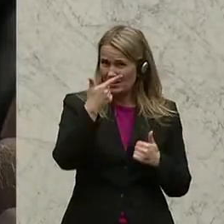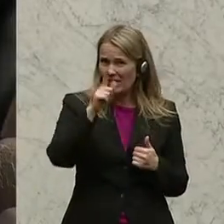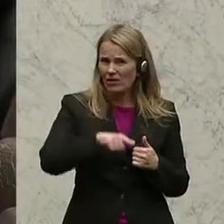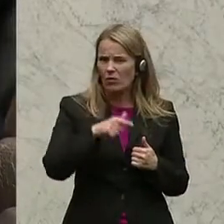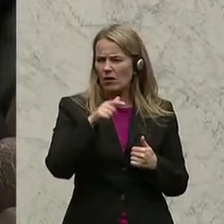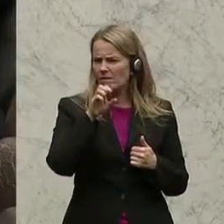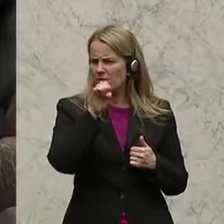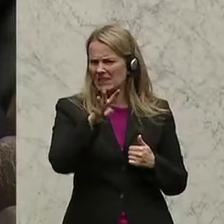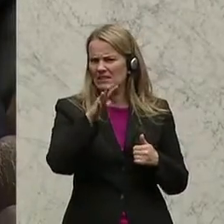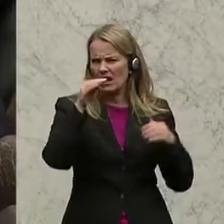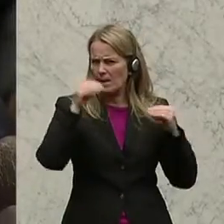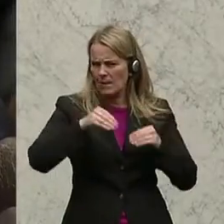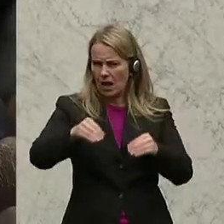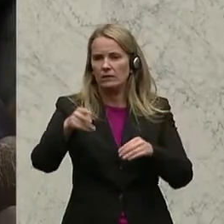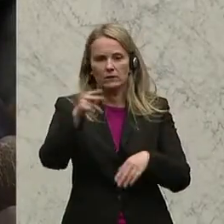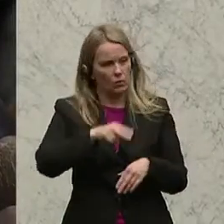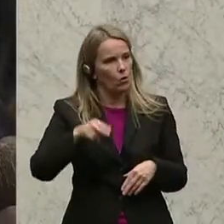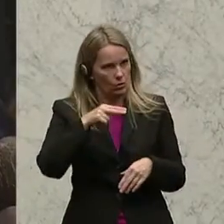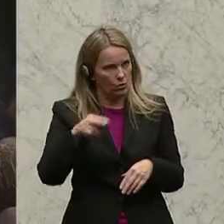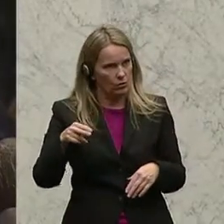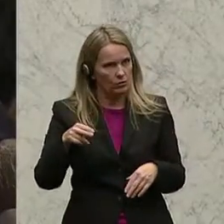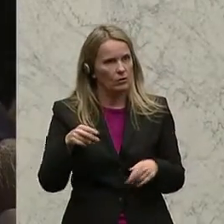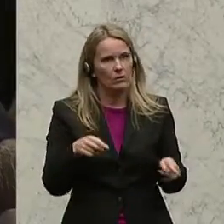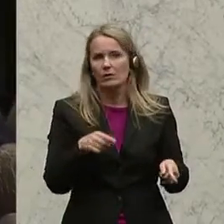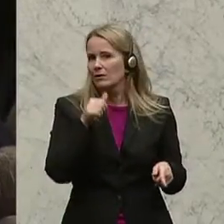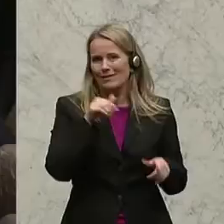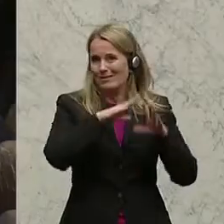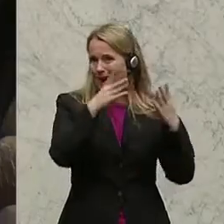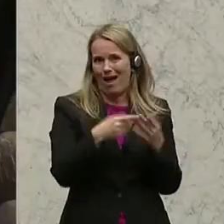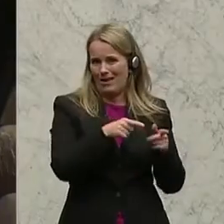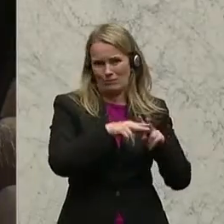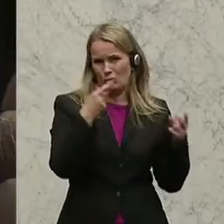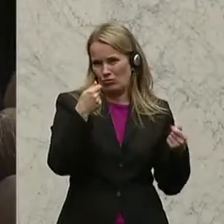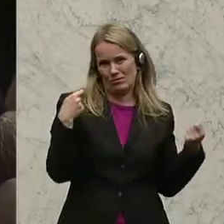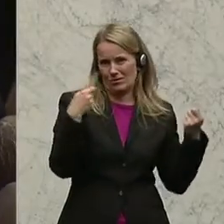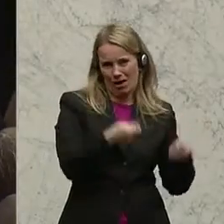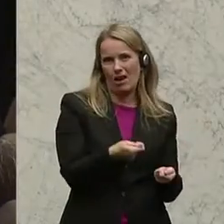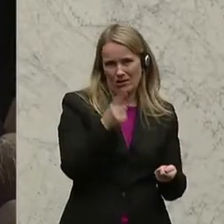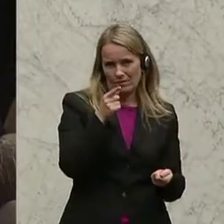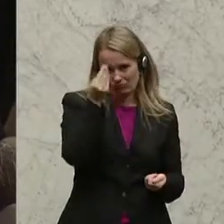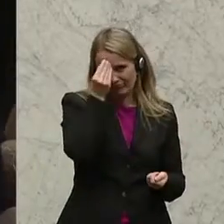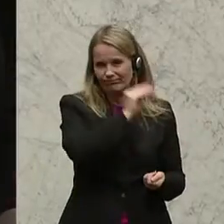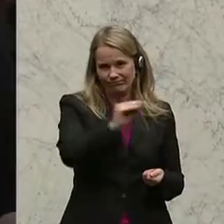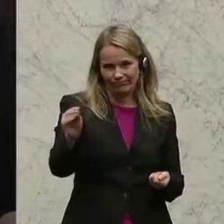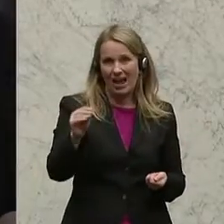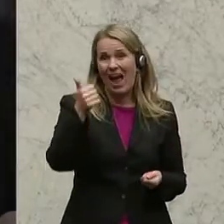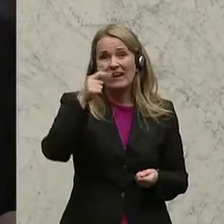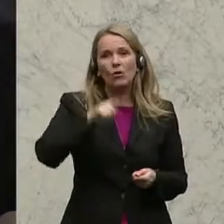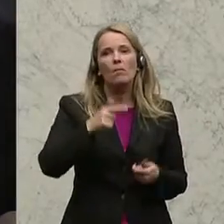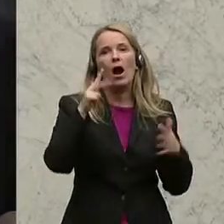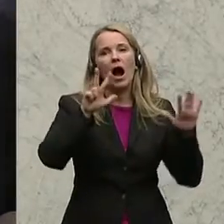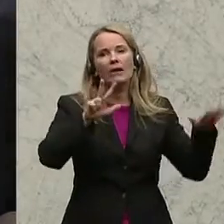2,14 Milliarden Euro, die kommen nicht alle aus Bundesgeld. Und das möchte ich einmal darauf hinweisen. Es kommen